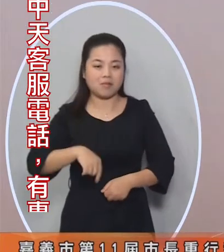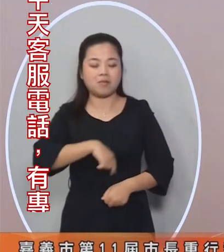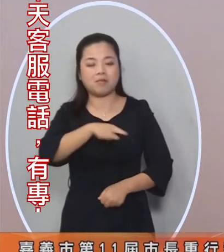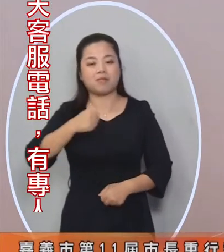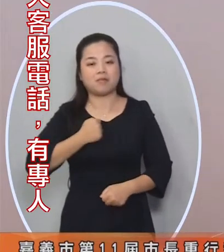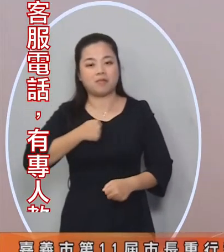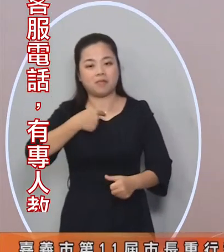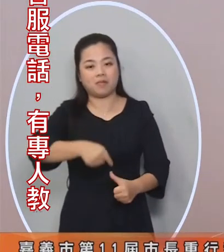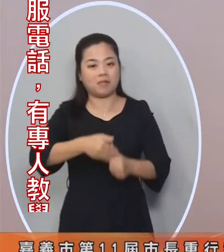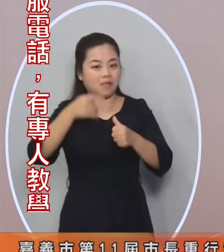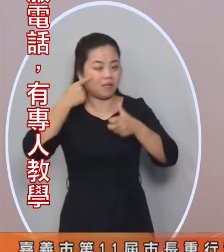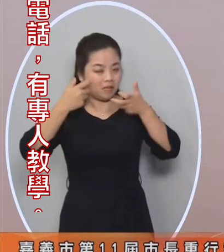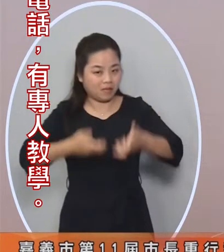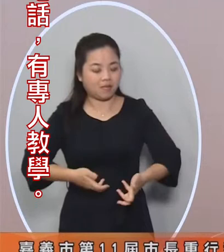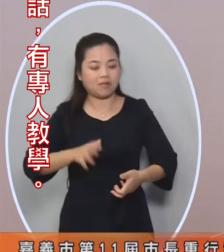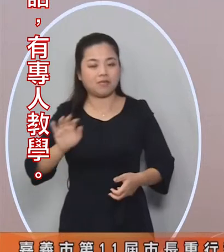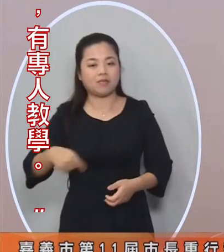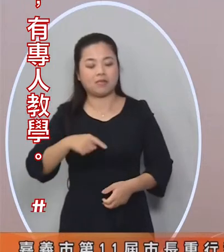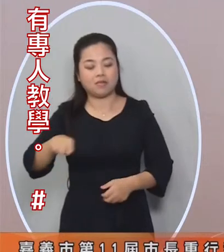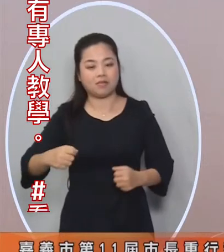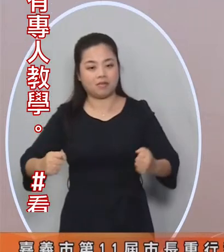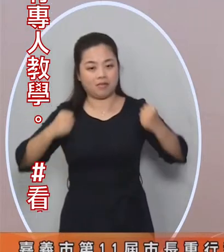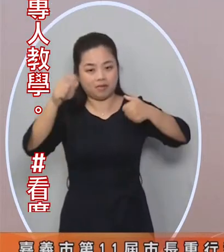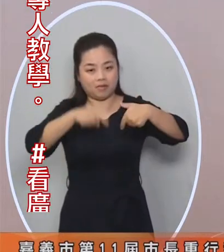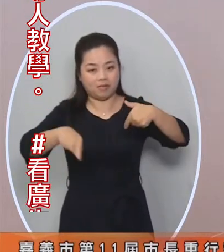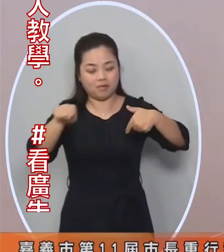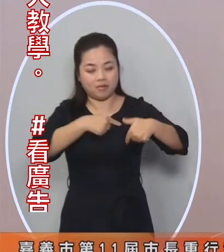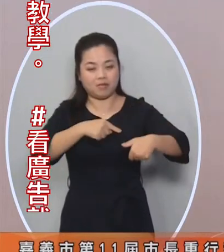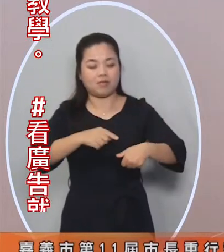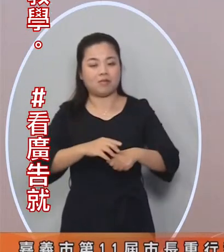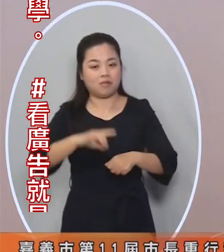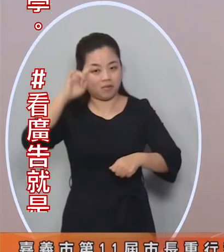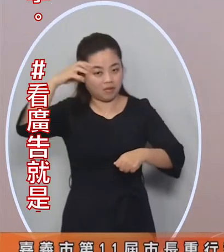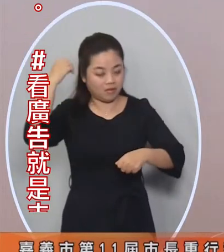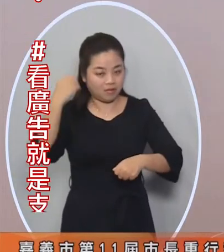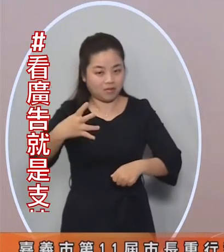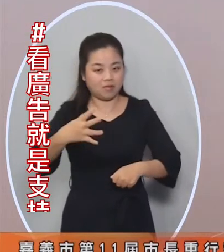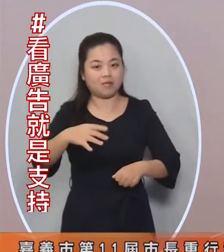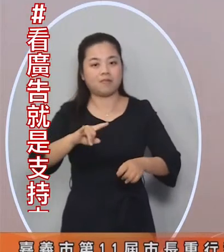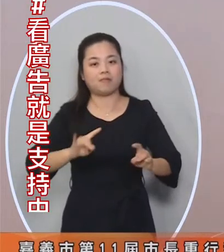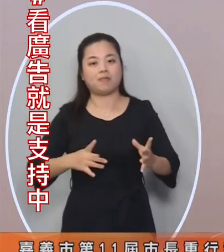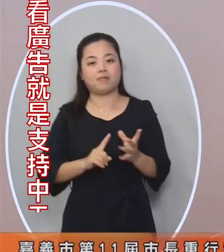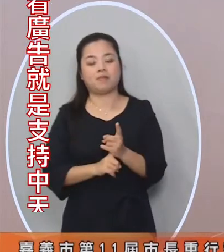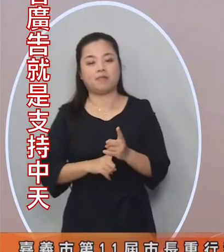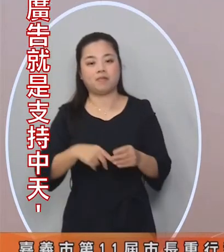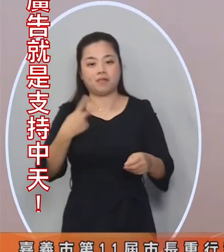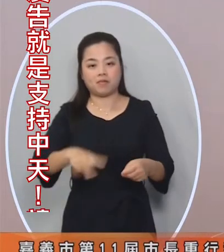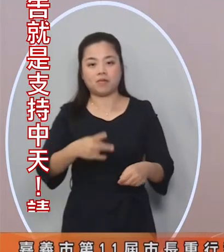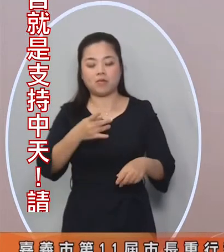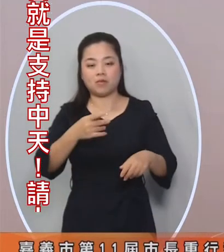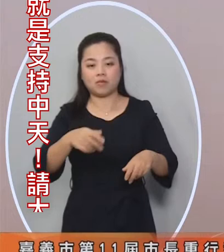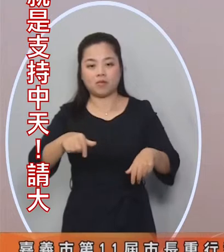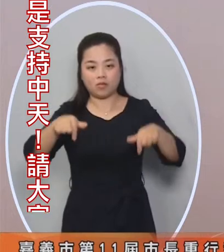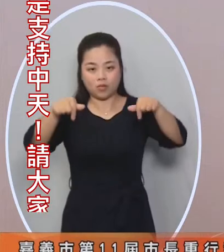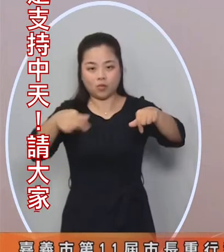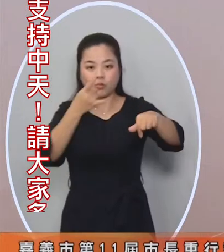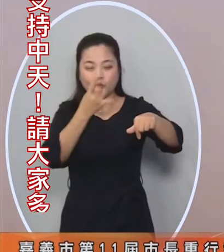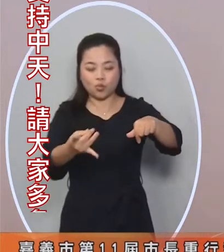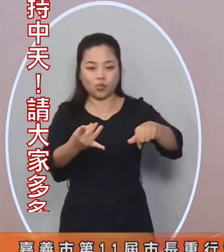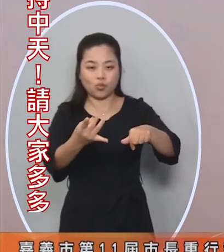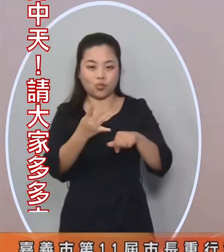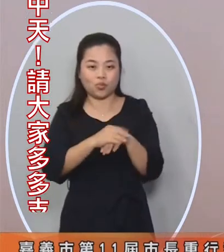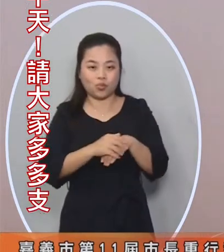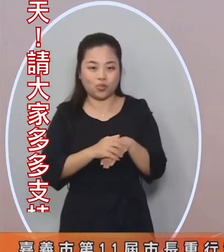教育是我们所重视，但是我们强化了实验创新的精神，而且双语的国际教育还